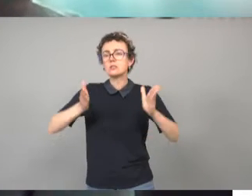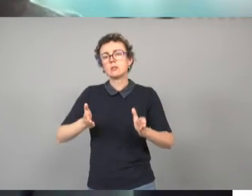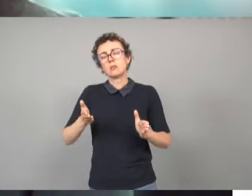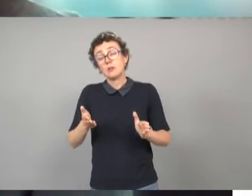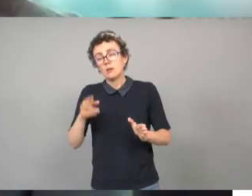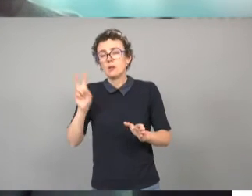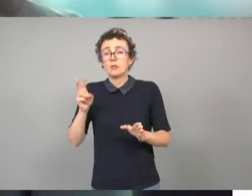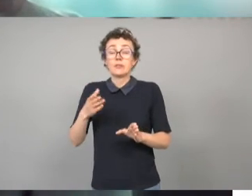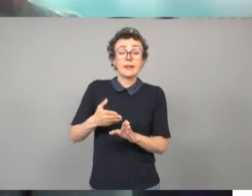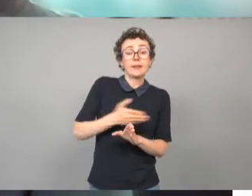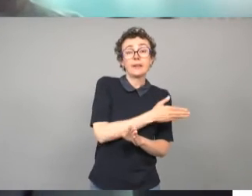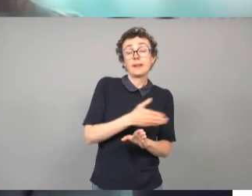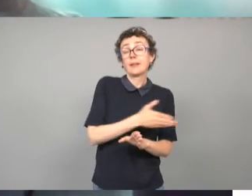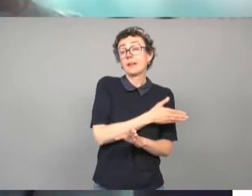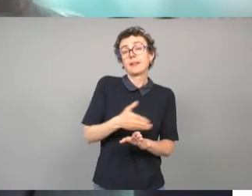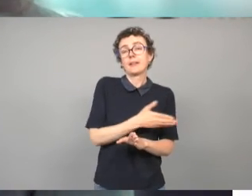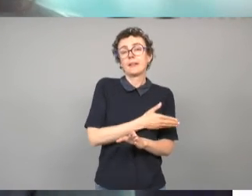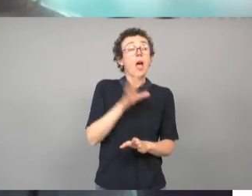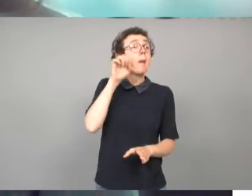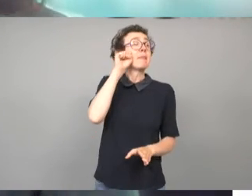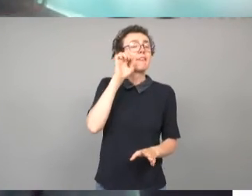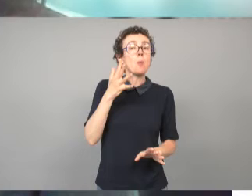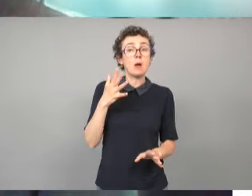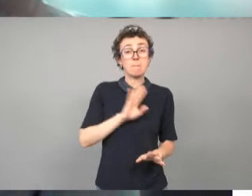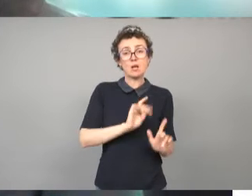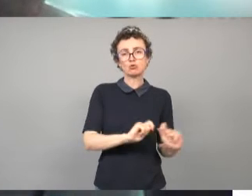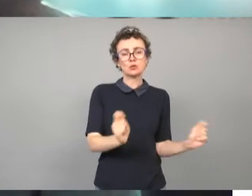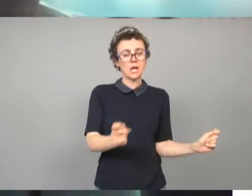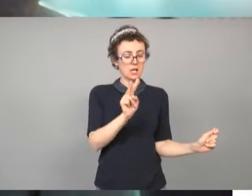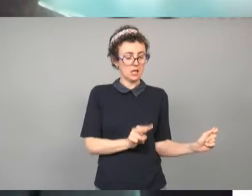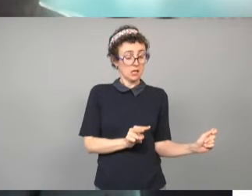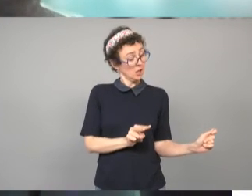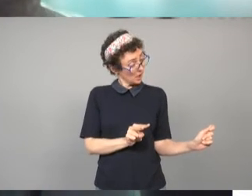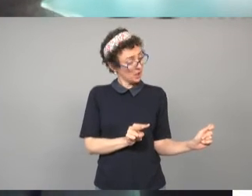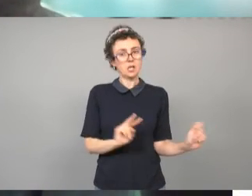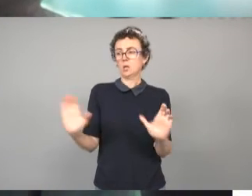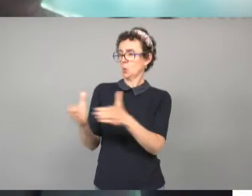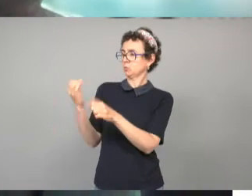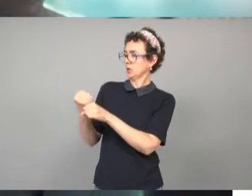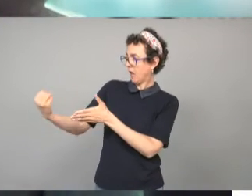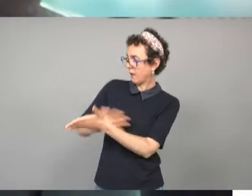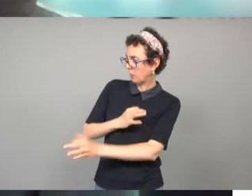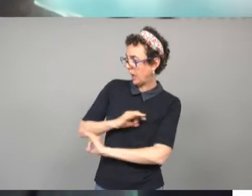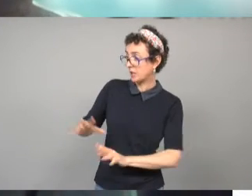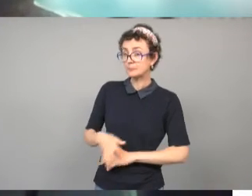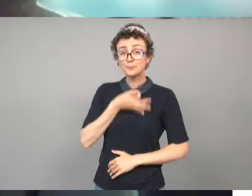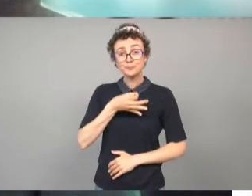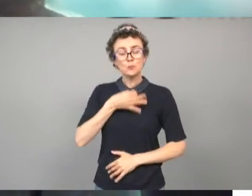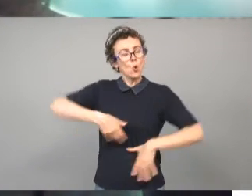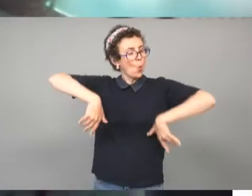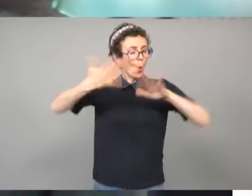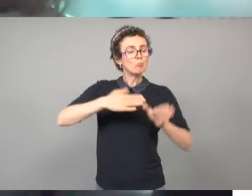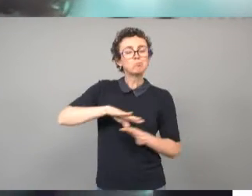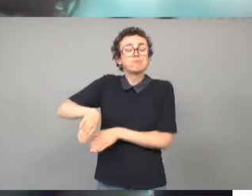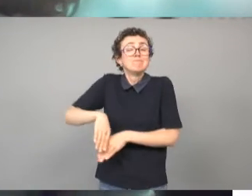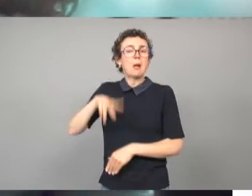mesure apprise dans la presse plutôt qu'en bureau métropolitain ou en groupe de travail. Nous sommes toutes et tous heureux de cette décision et des surprises comme